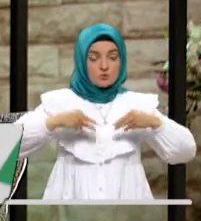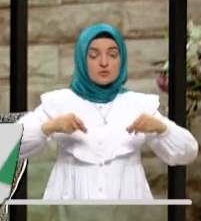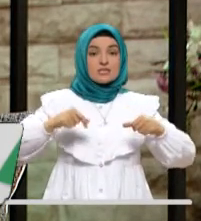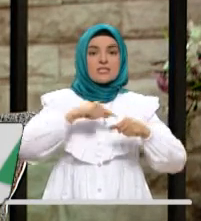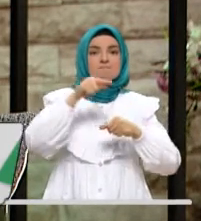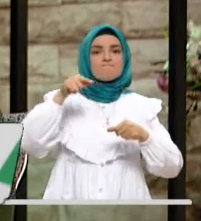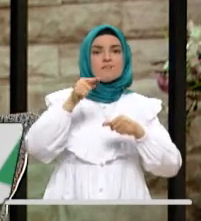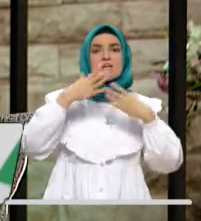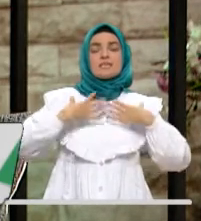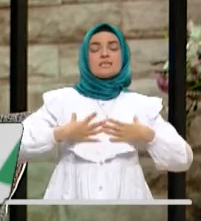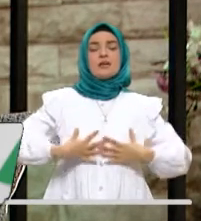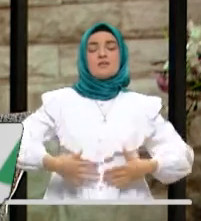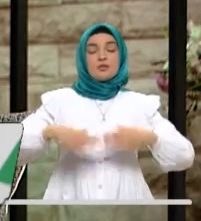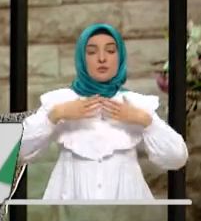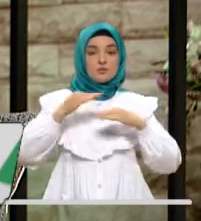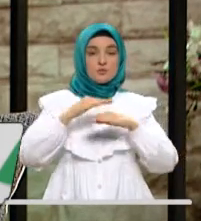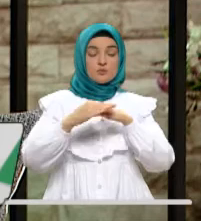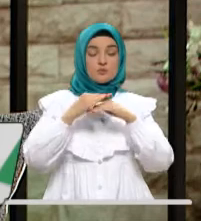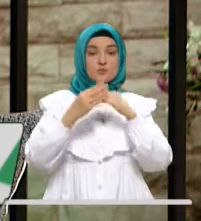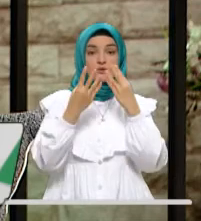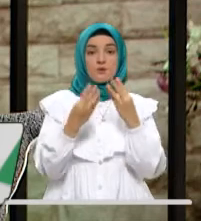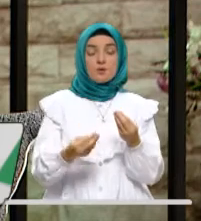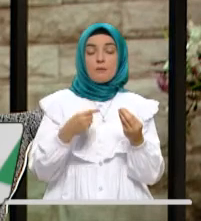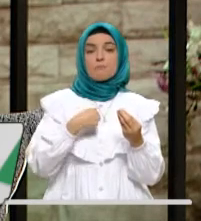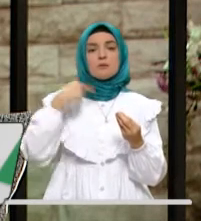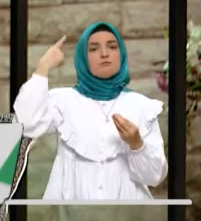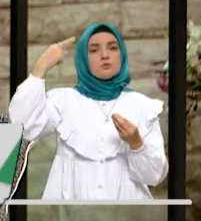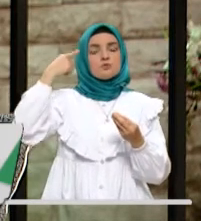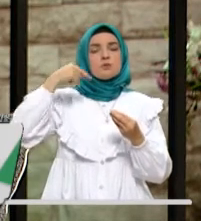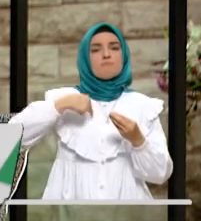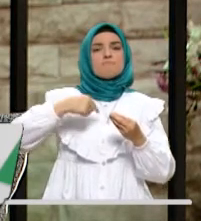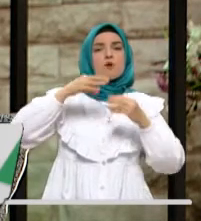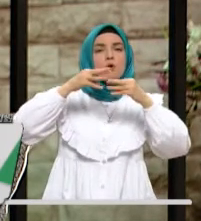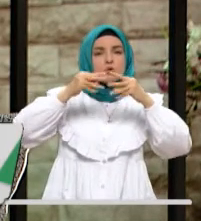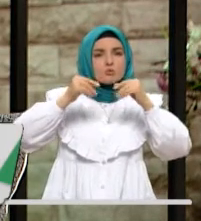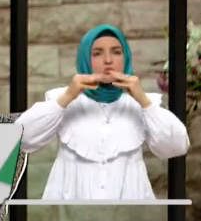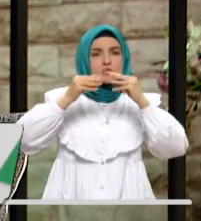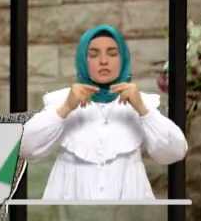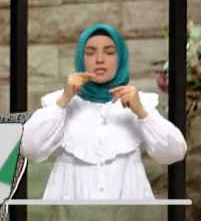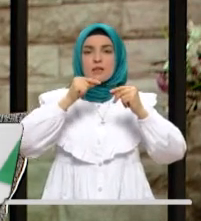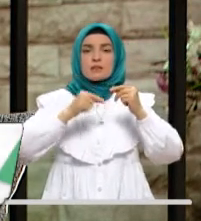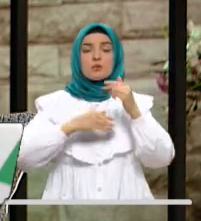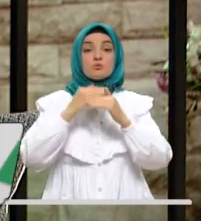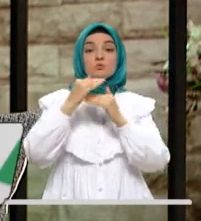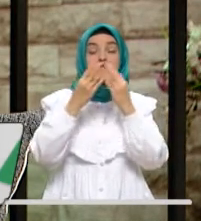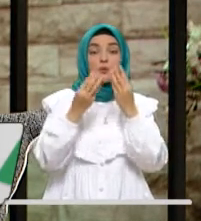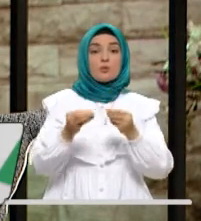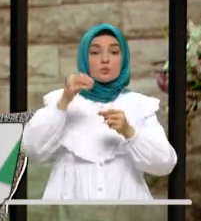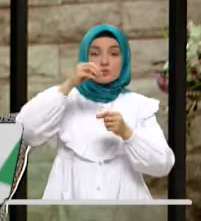kalıyor. Benim ilk baştaki bakış açım yumuşatıcılara en son yüzeyde kaldığı